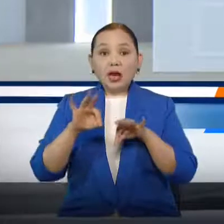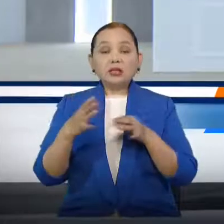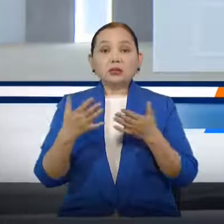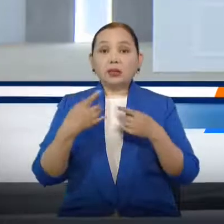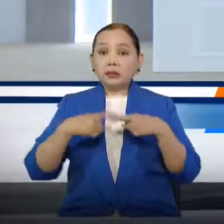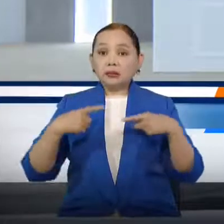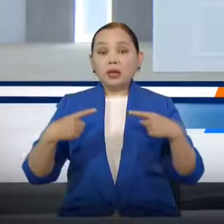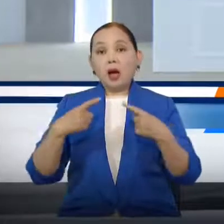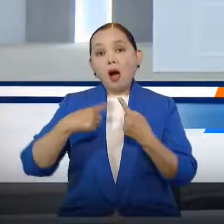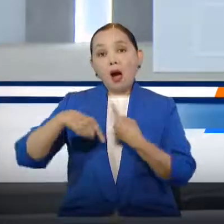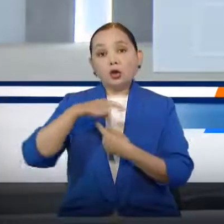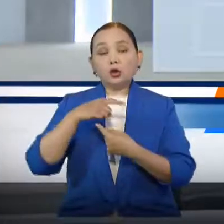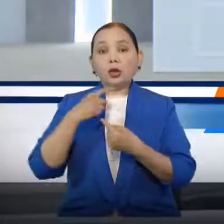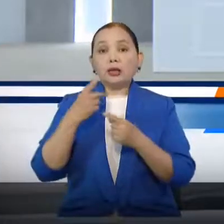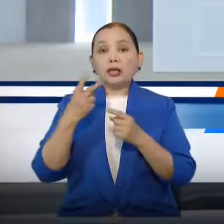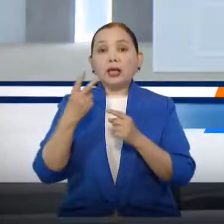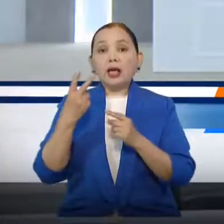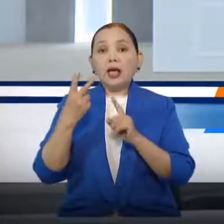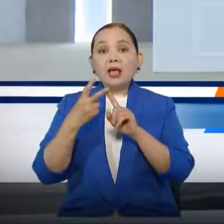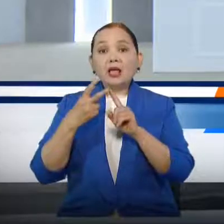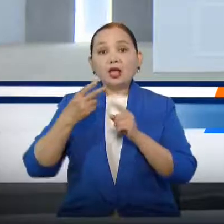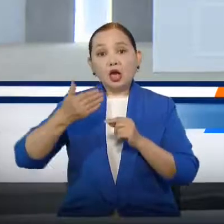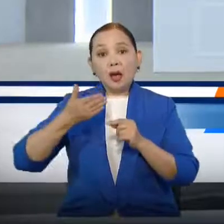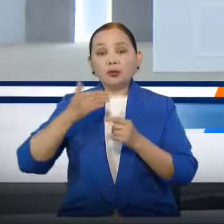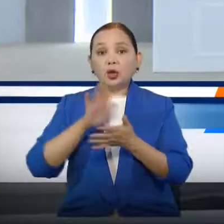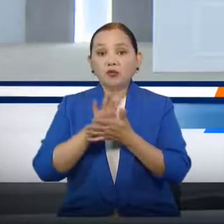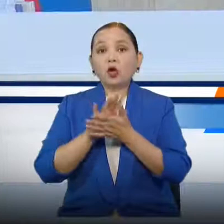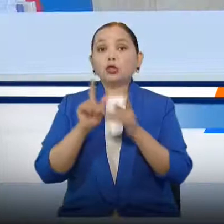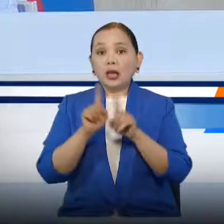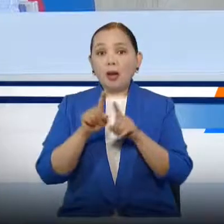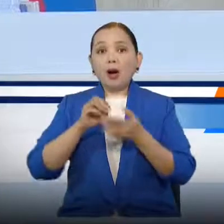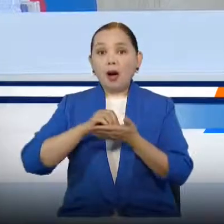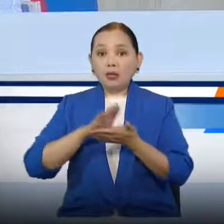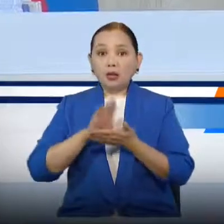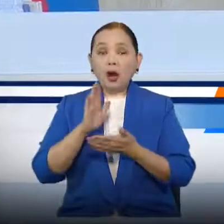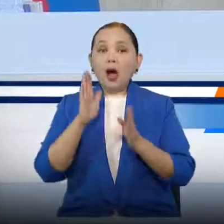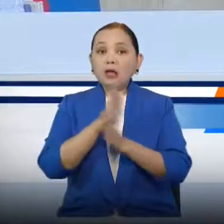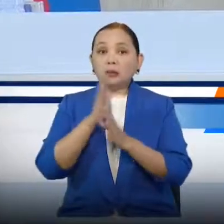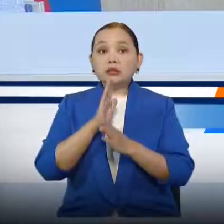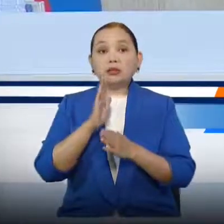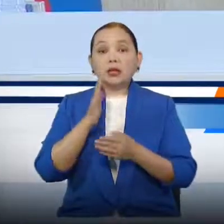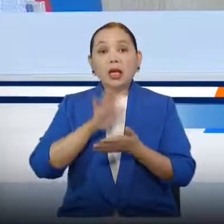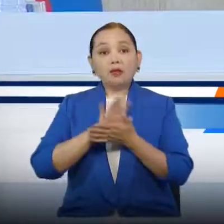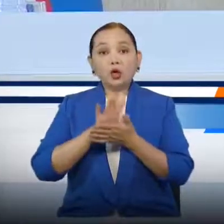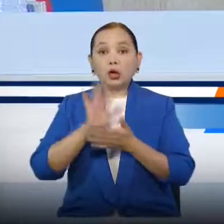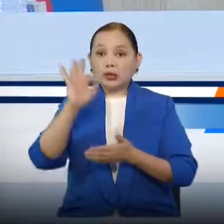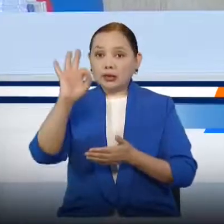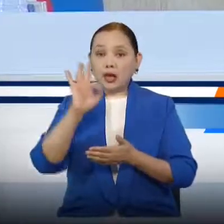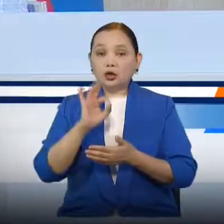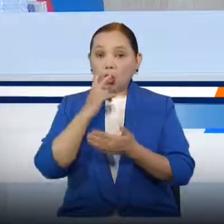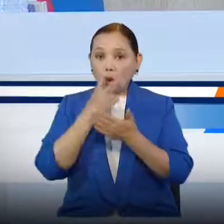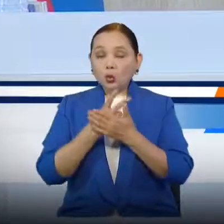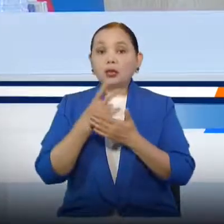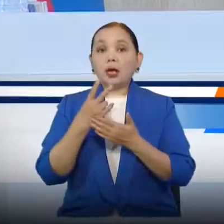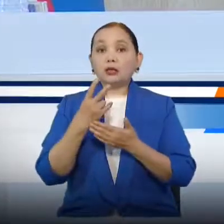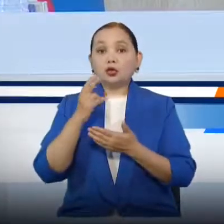vositalari atrofida ikkilamchi ifloslanish holatlarini qayd etmoqdamiz. Jumladan atmosfera havosi ifloslanish darajasi ko'rsatkichi,